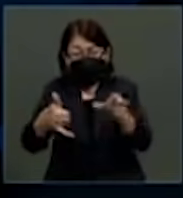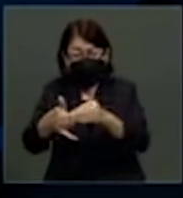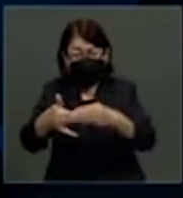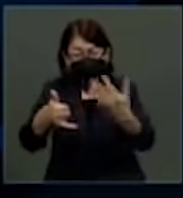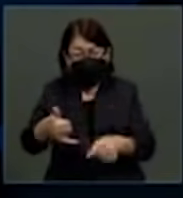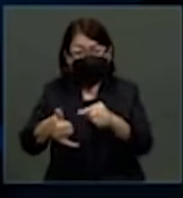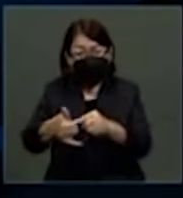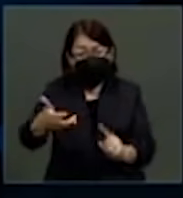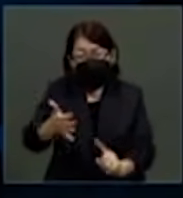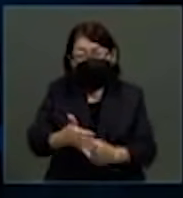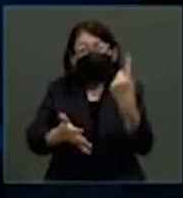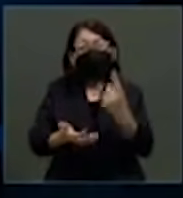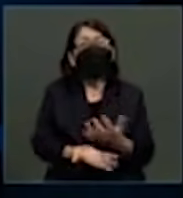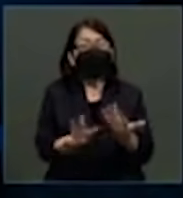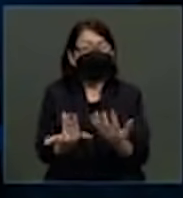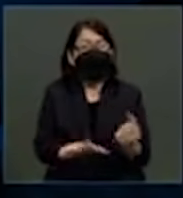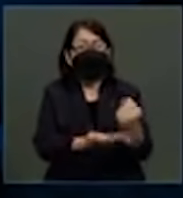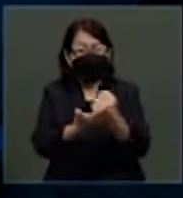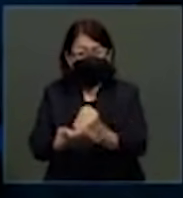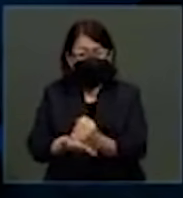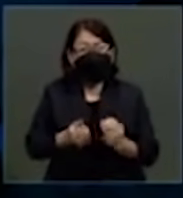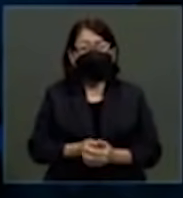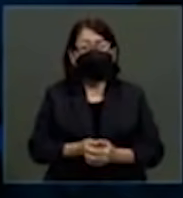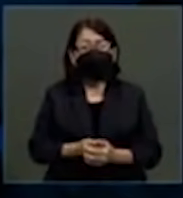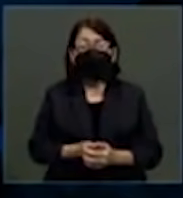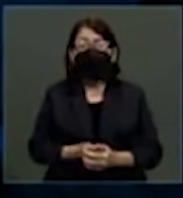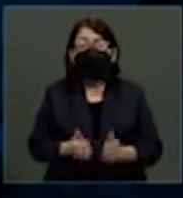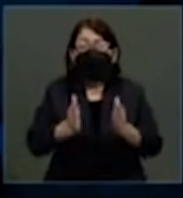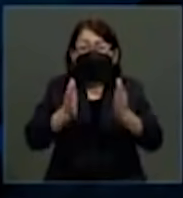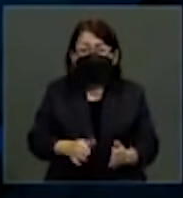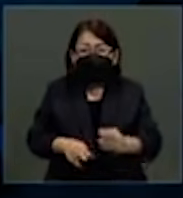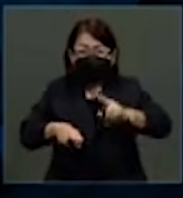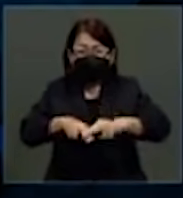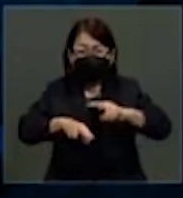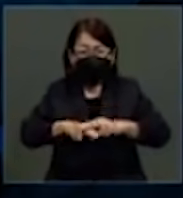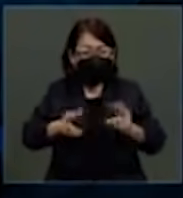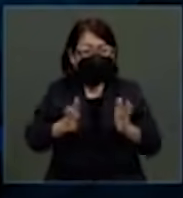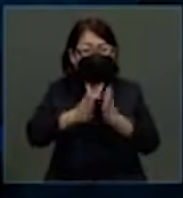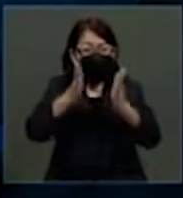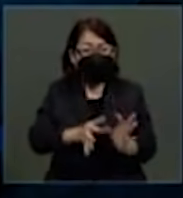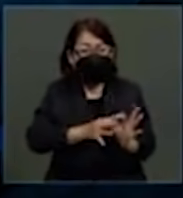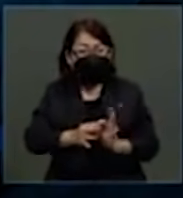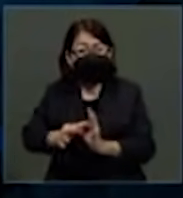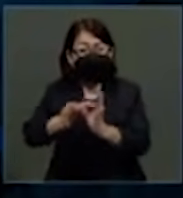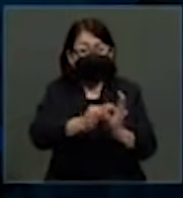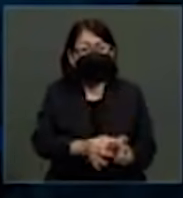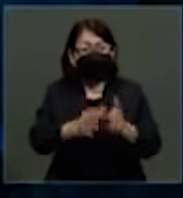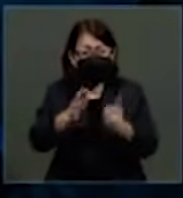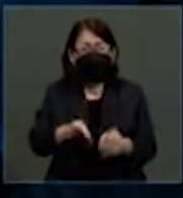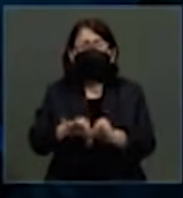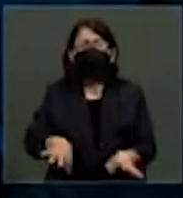บแยกกักเพื่อรองรับการให้ความช่วยเหลือผู้ติดเชื้อในชั้นแร